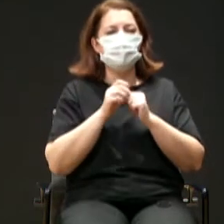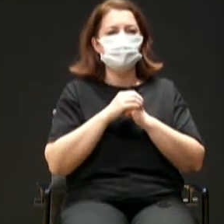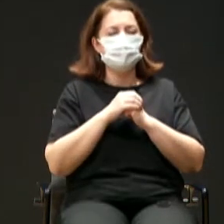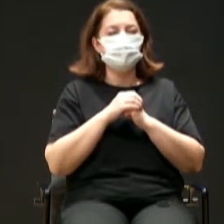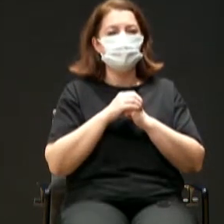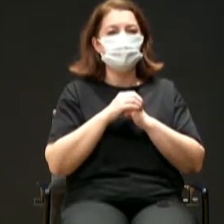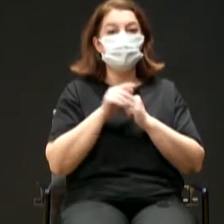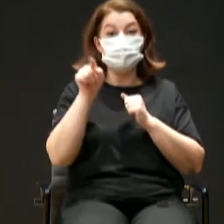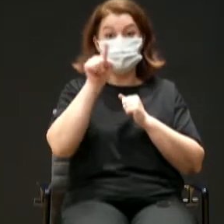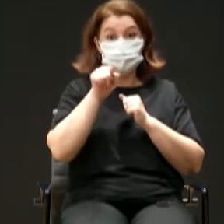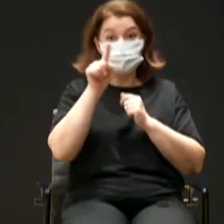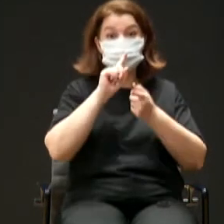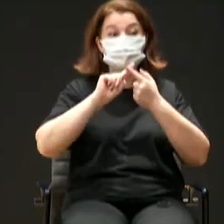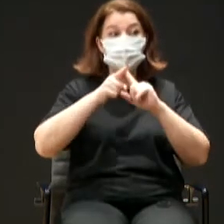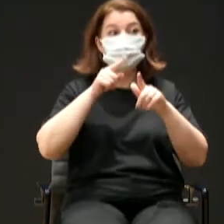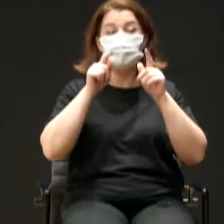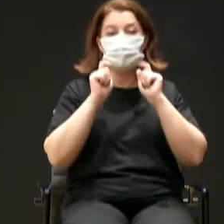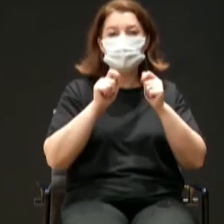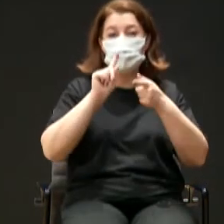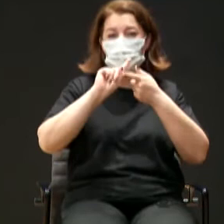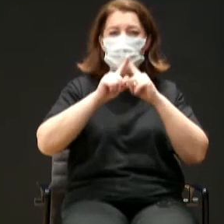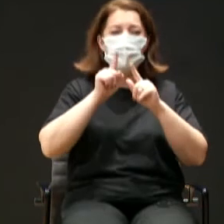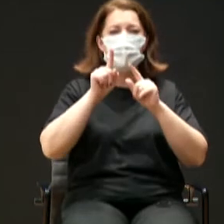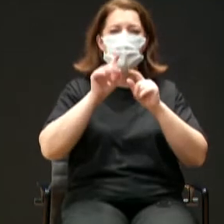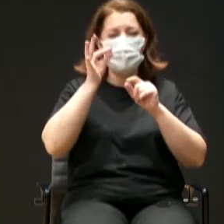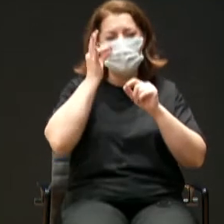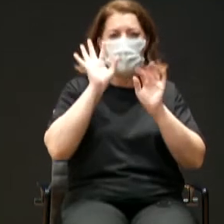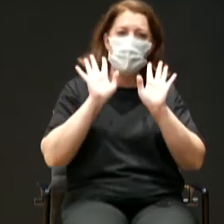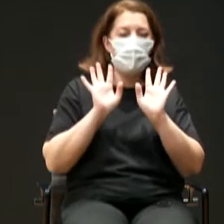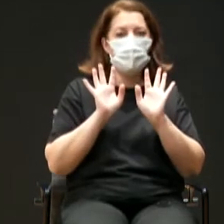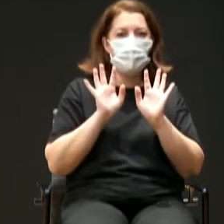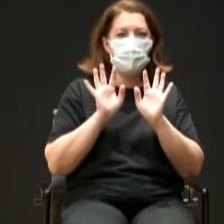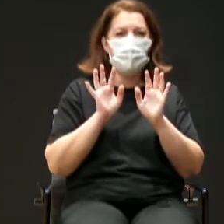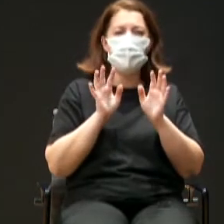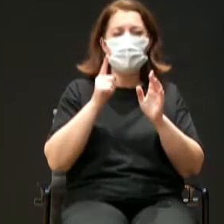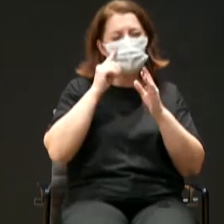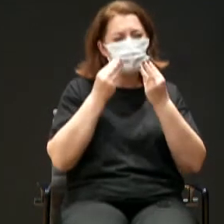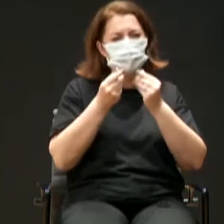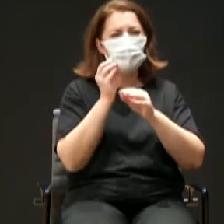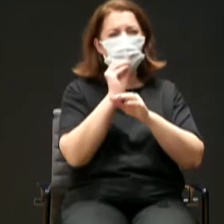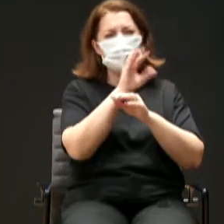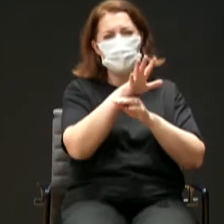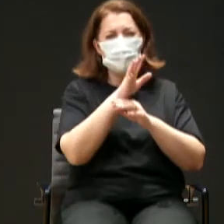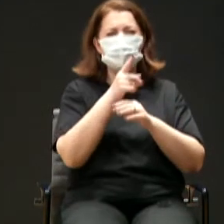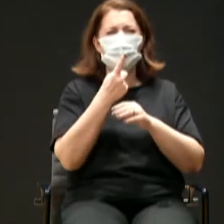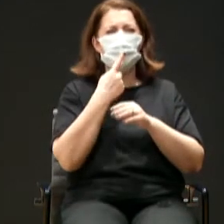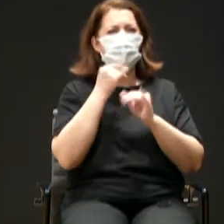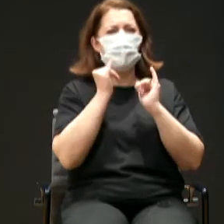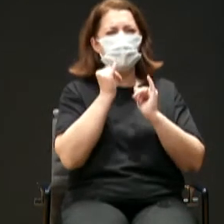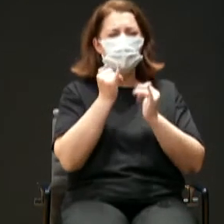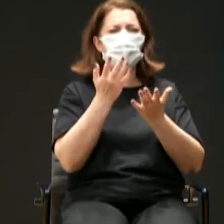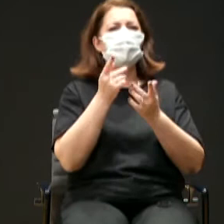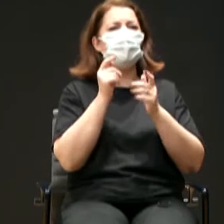Sizin siyaset yaptığınız partinin tarzı bu. Çamur at, sert ifade bulan, hakaret